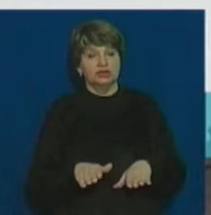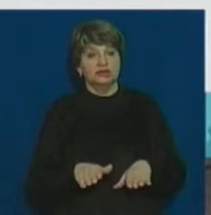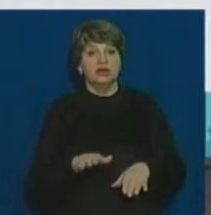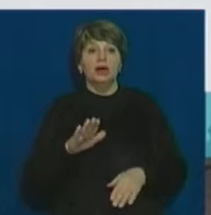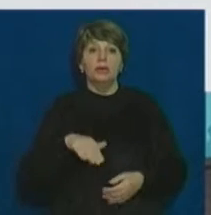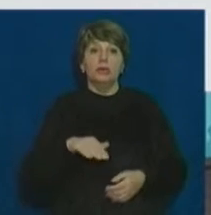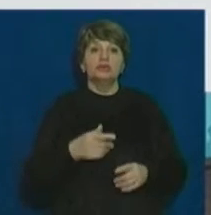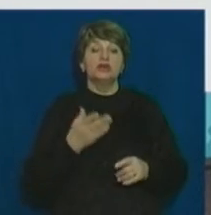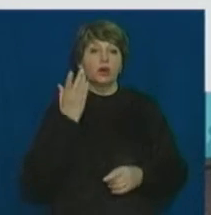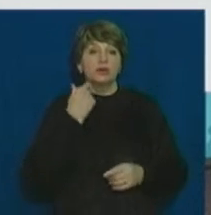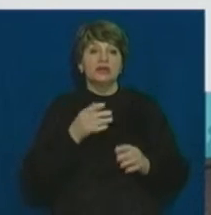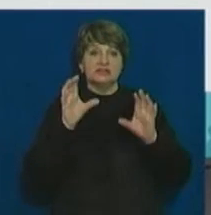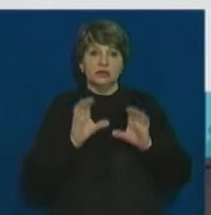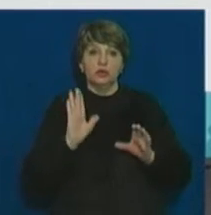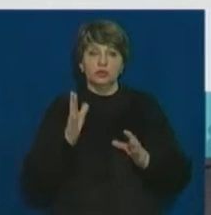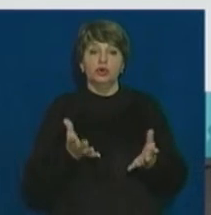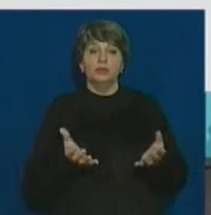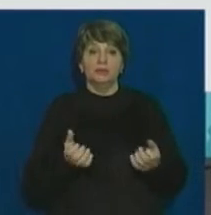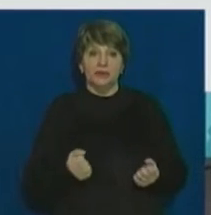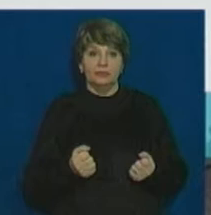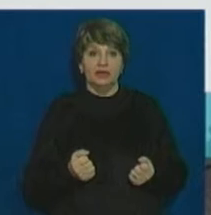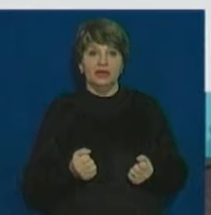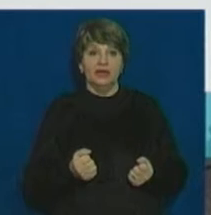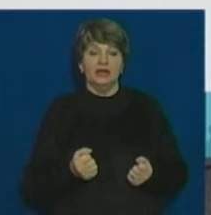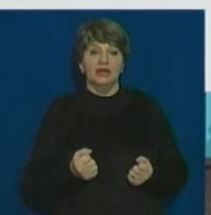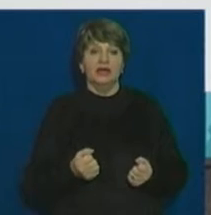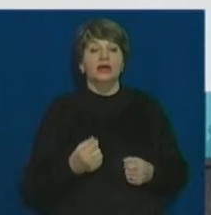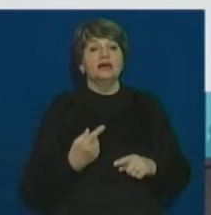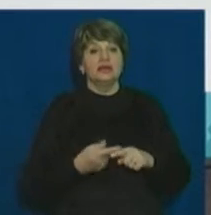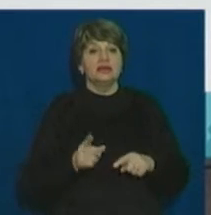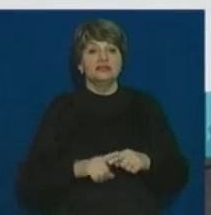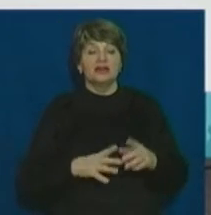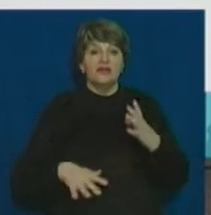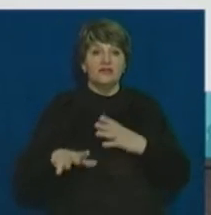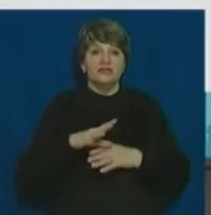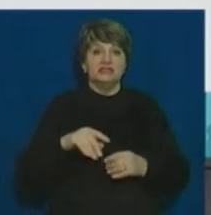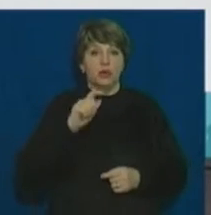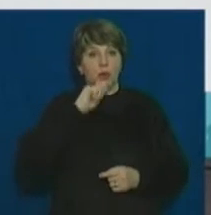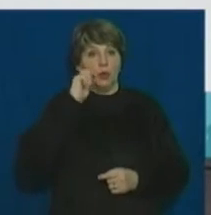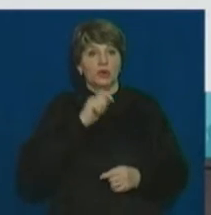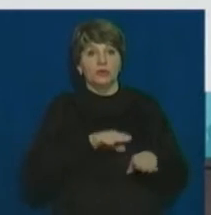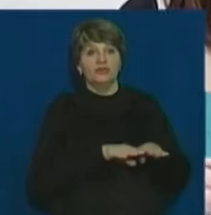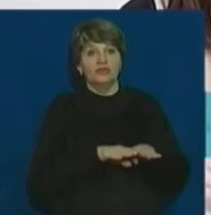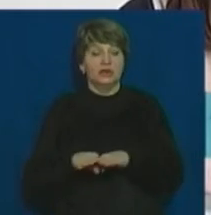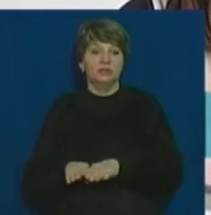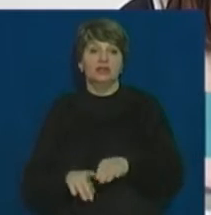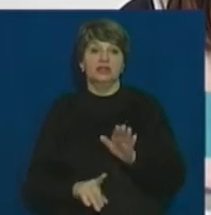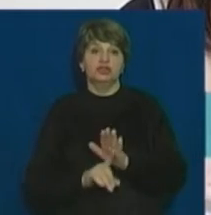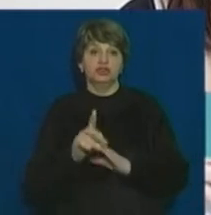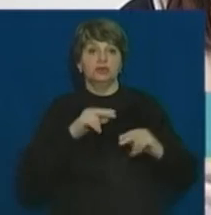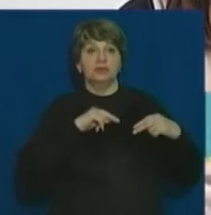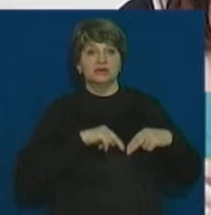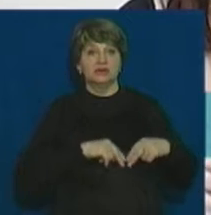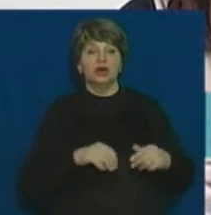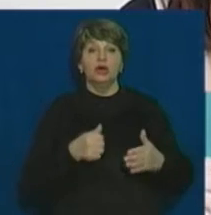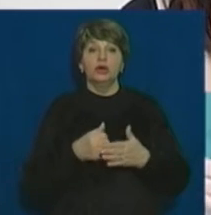після того, як цей закон буде прийнятий, то не лише на локальному рівні, а й на рівні всеукраїнському цей механізм буде запущений. От для прийняття